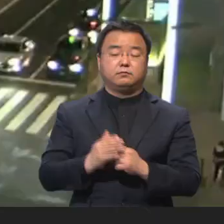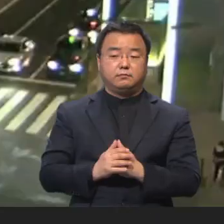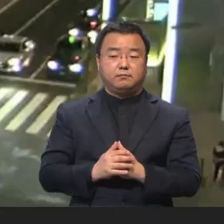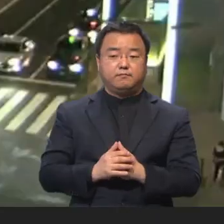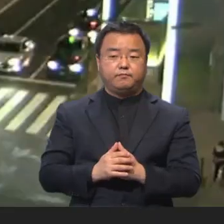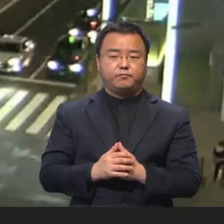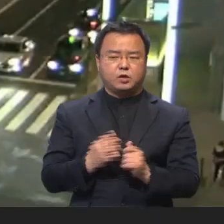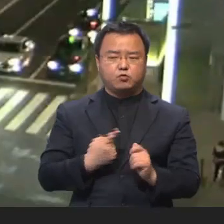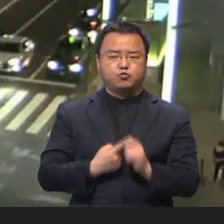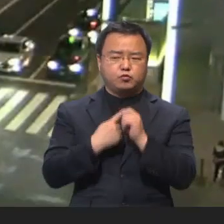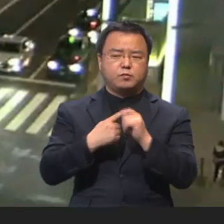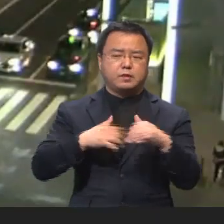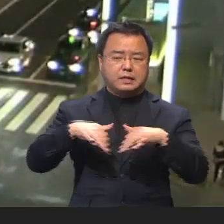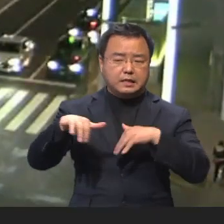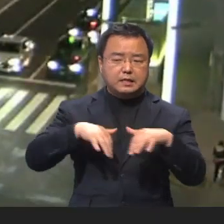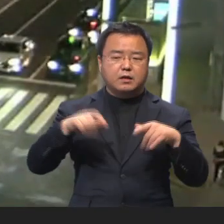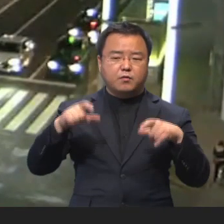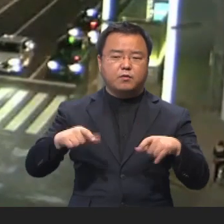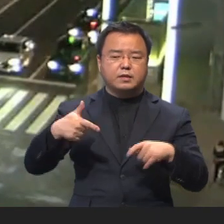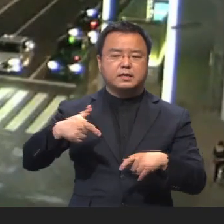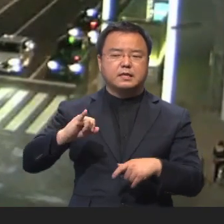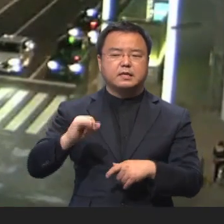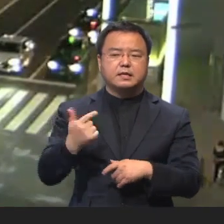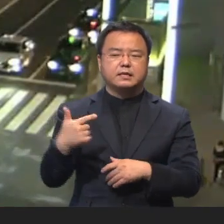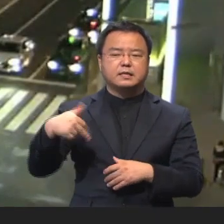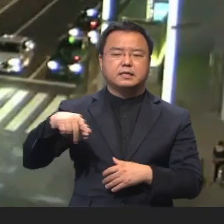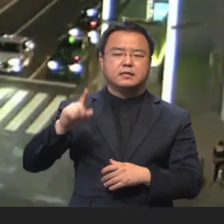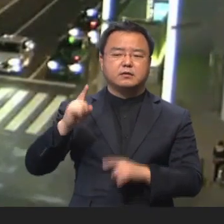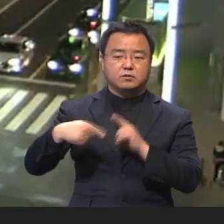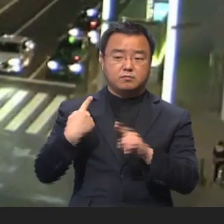최대 번화가인 긴자도 마찬가지죠.